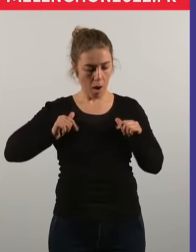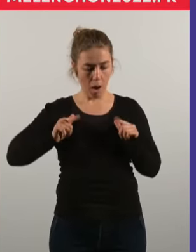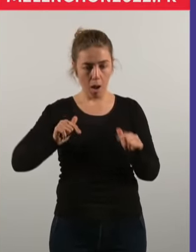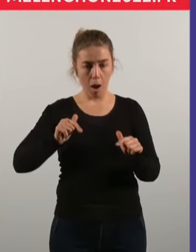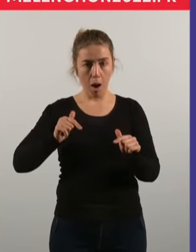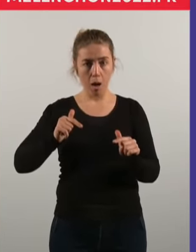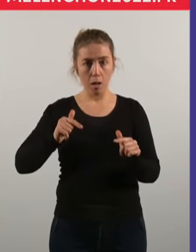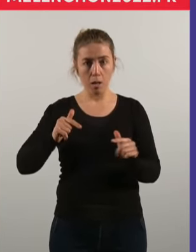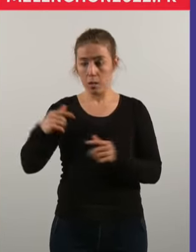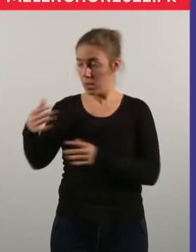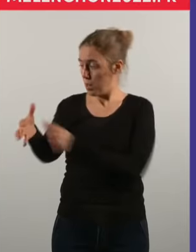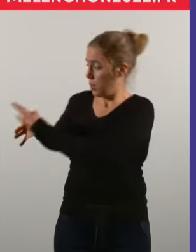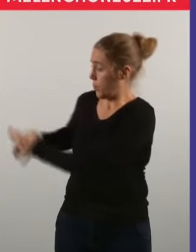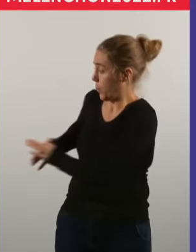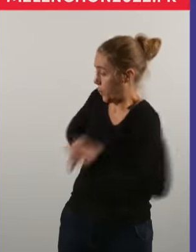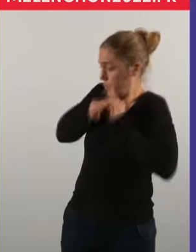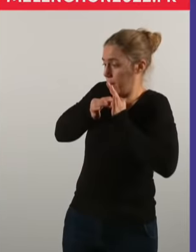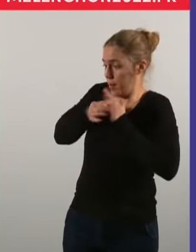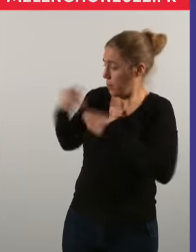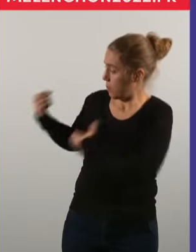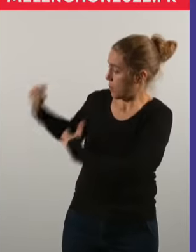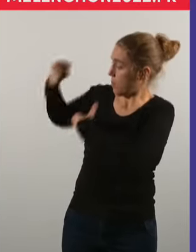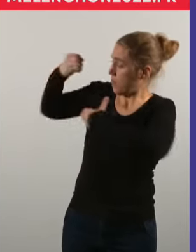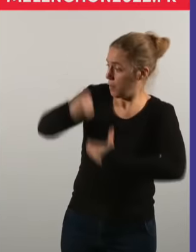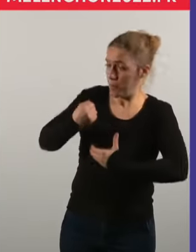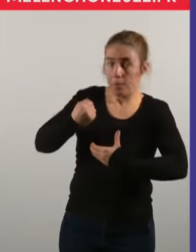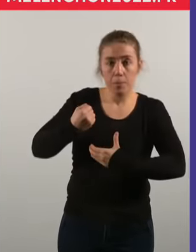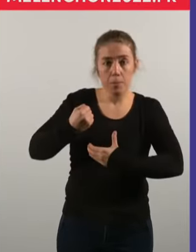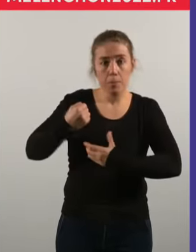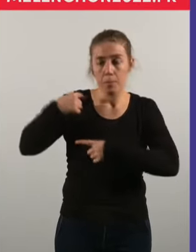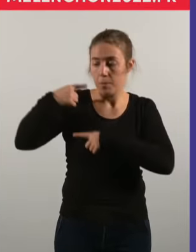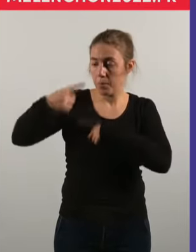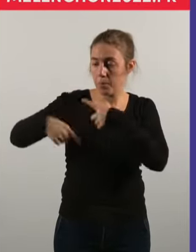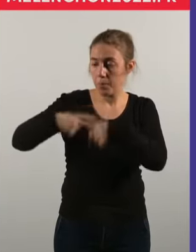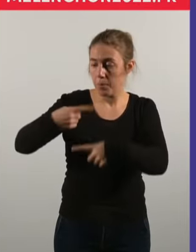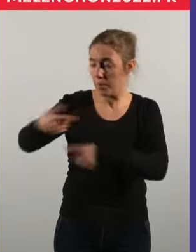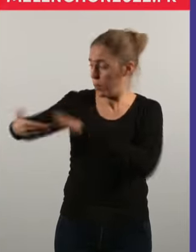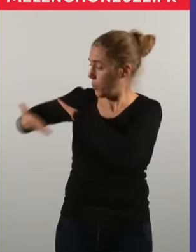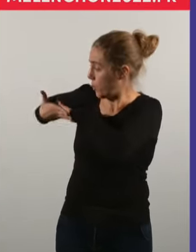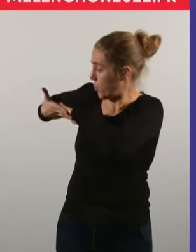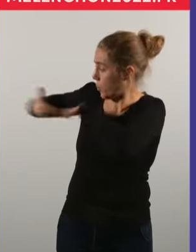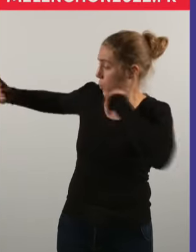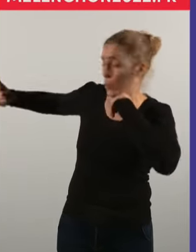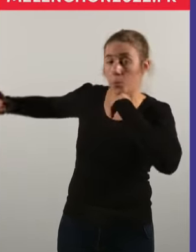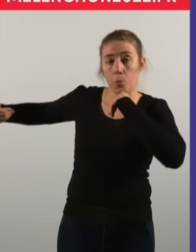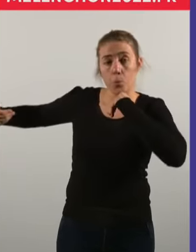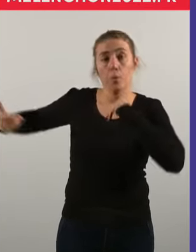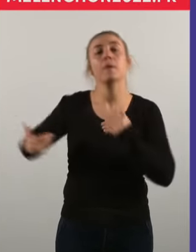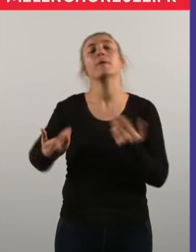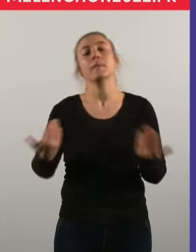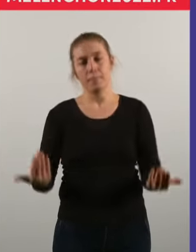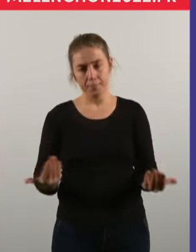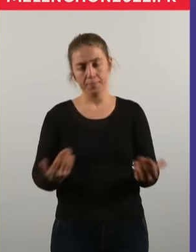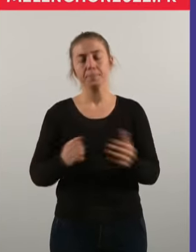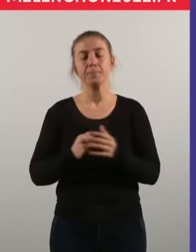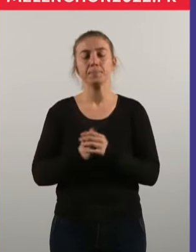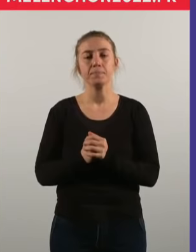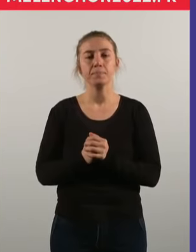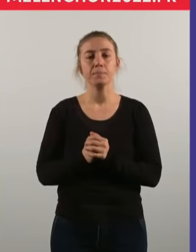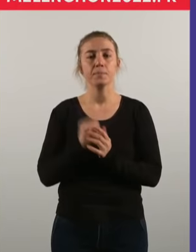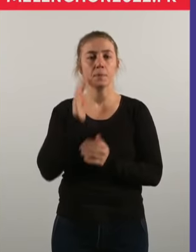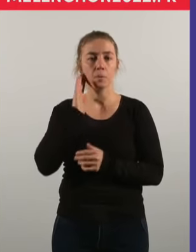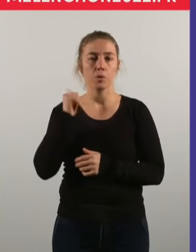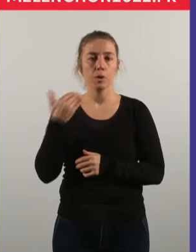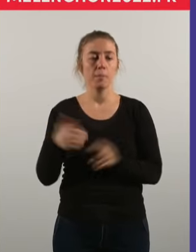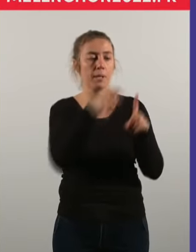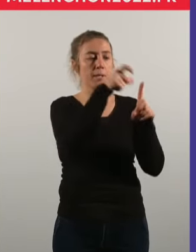leurs enfants, leurs héritiers, nous portons leurs mains et leurs paroles à cet instant. Et c'est pourquoi j'achève avec Louise